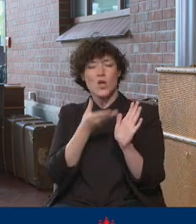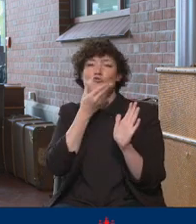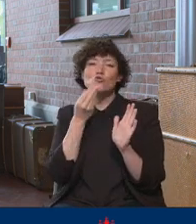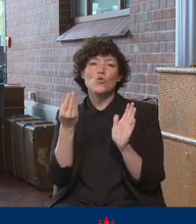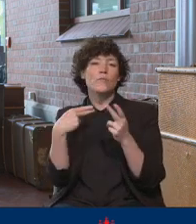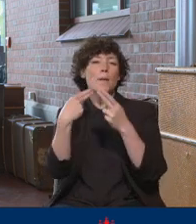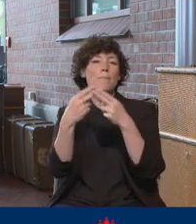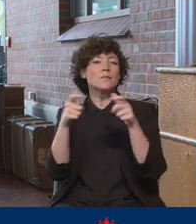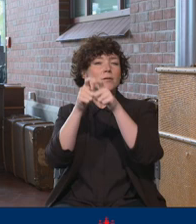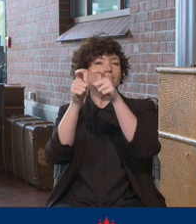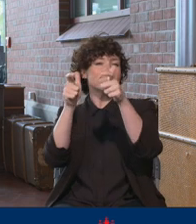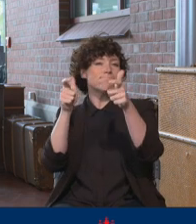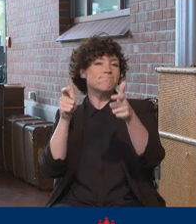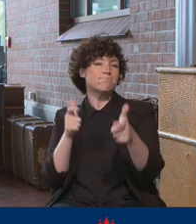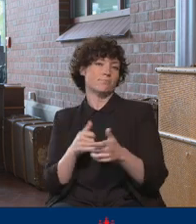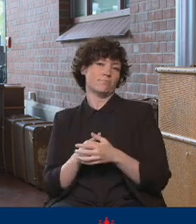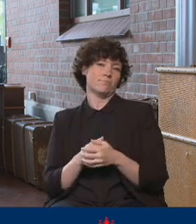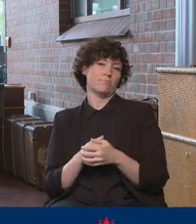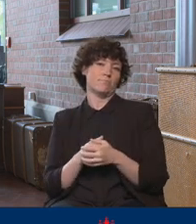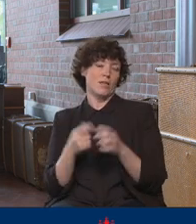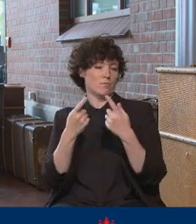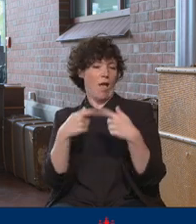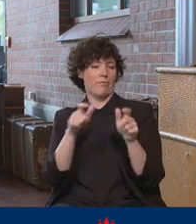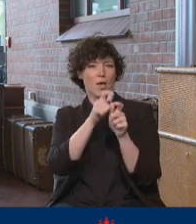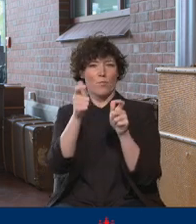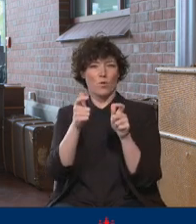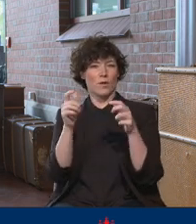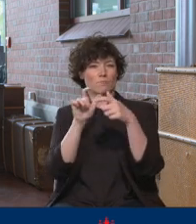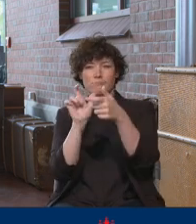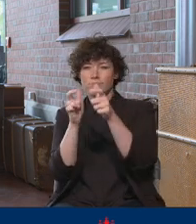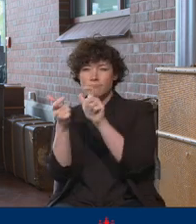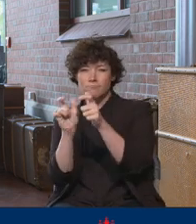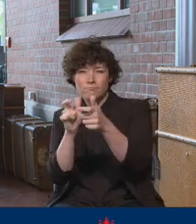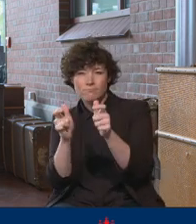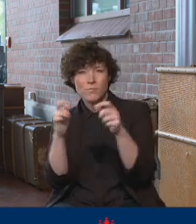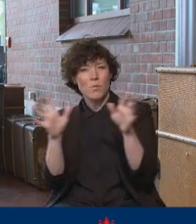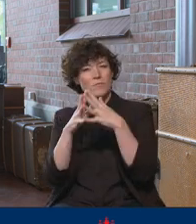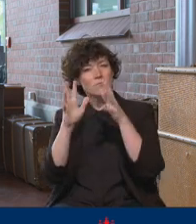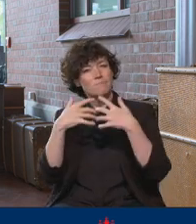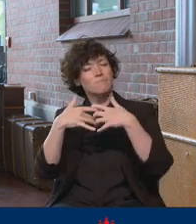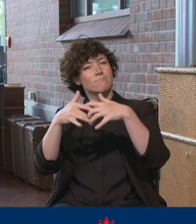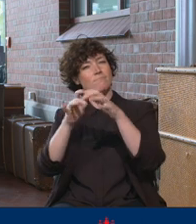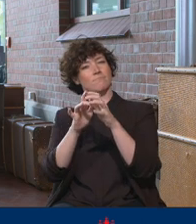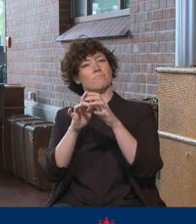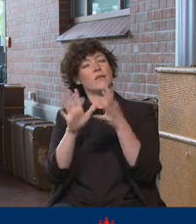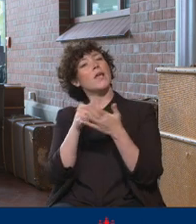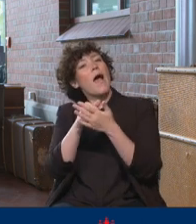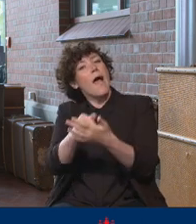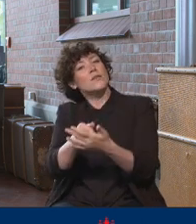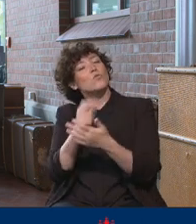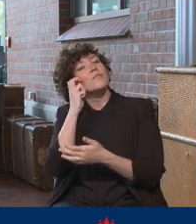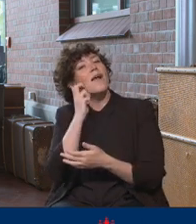ein fügt sich in das gewürze weiteren brücken im hintergrund ein aber der eindruck dieses alten hafenbecken beckens